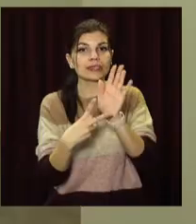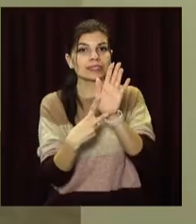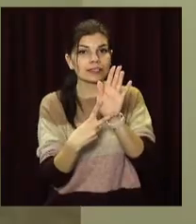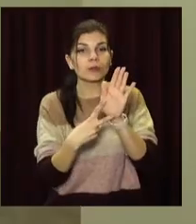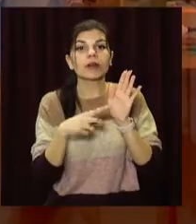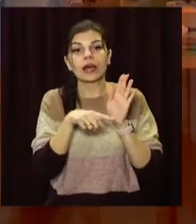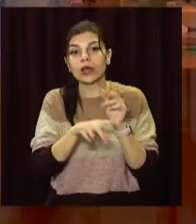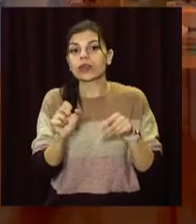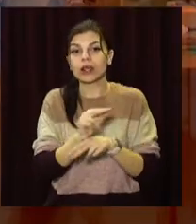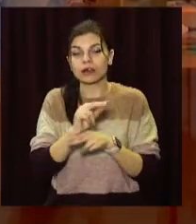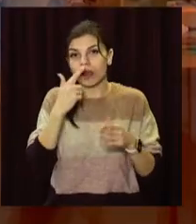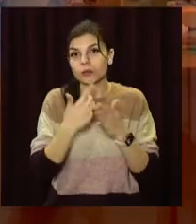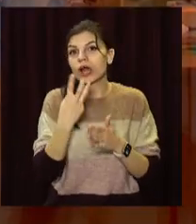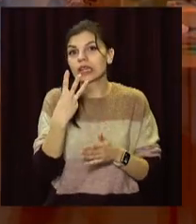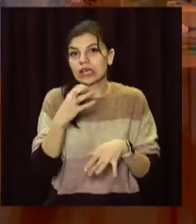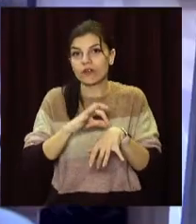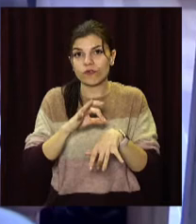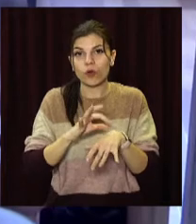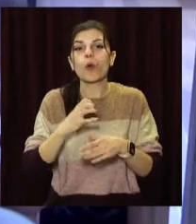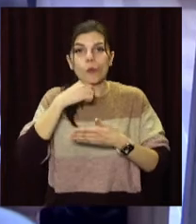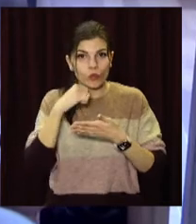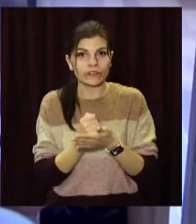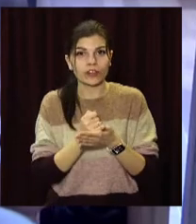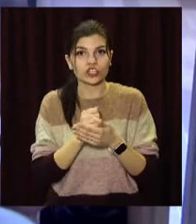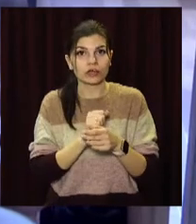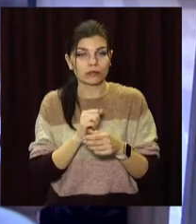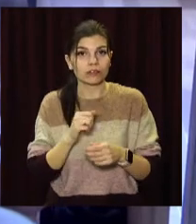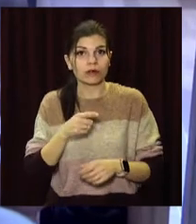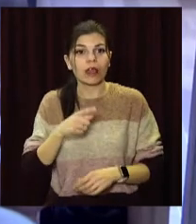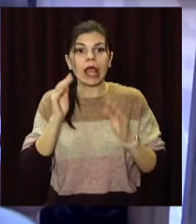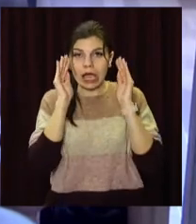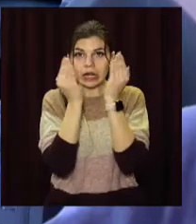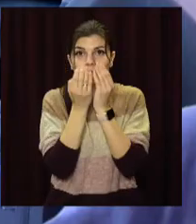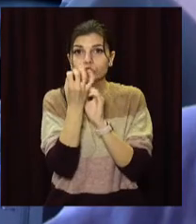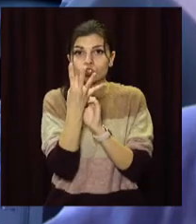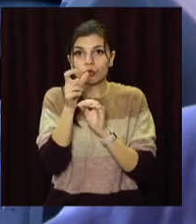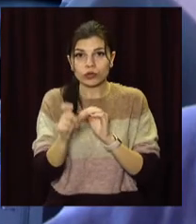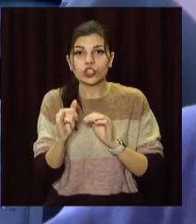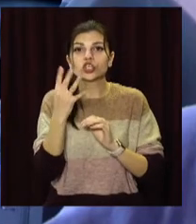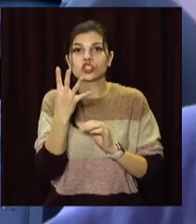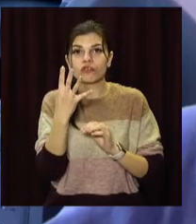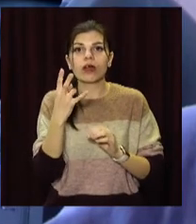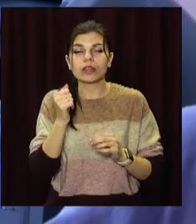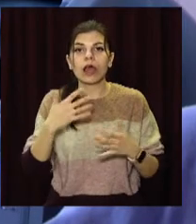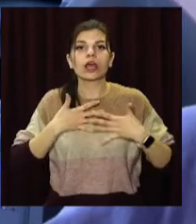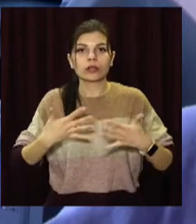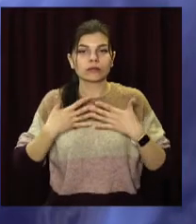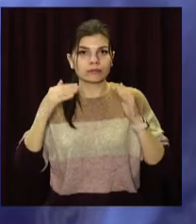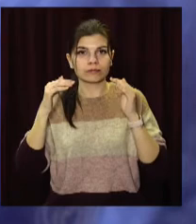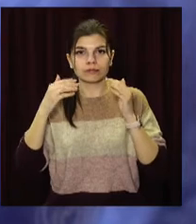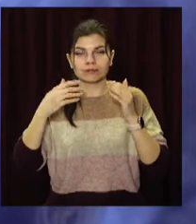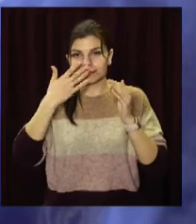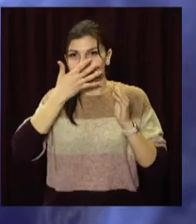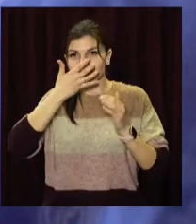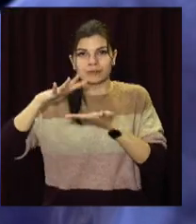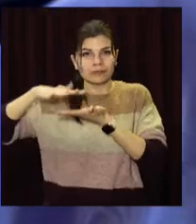Тут наразі на лікуванні понад 300 хворих з підтвердженим діагнозом. У реанімації 14 людей і 4 на апаратах штучної вентиляції